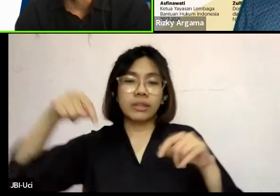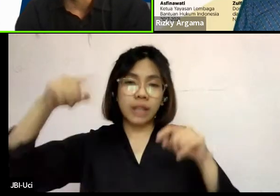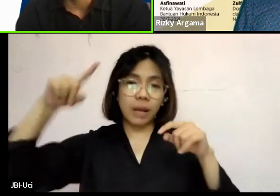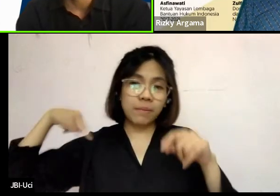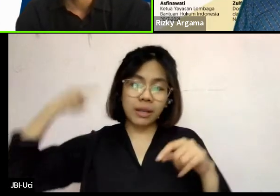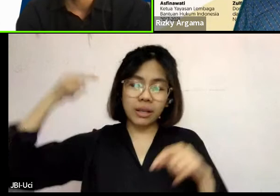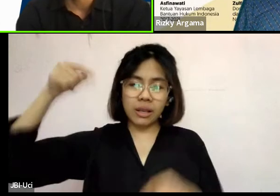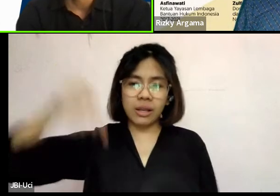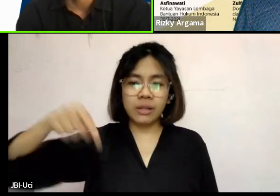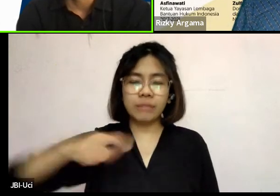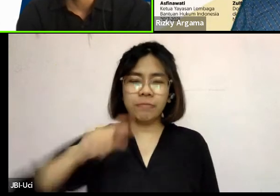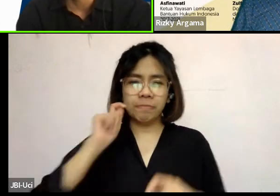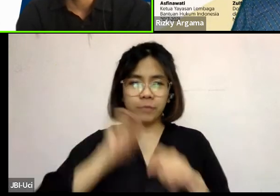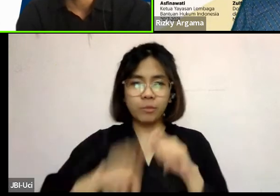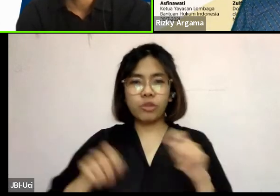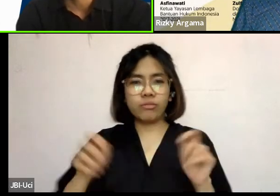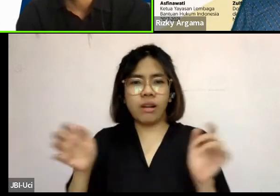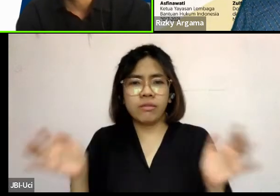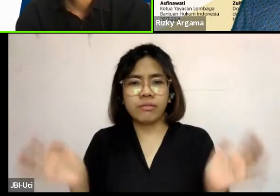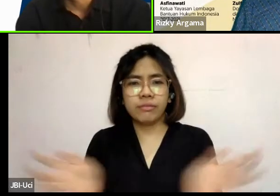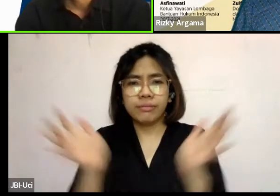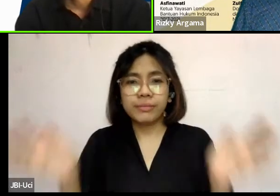memborong sebetulnya